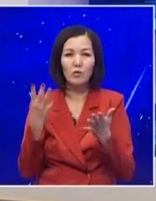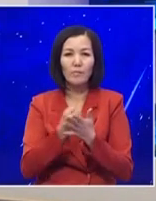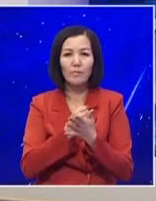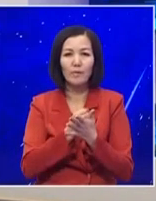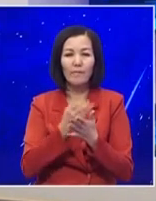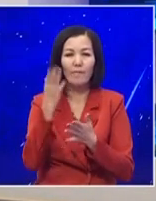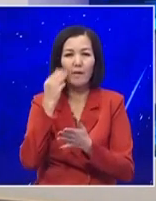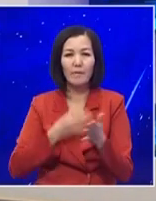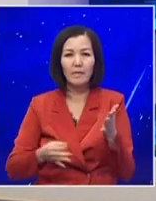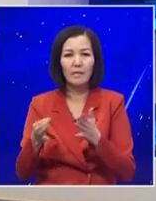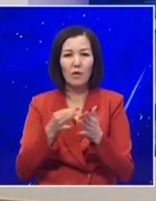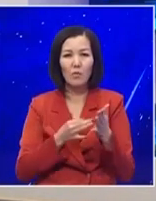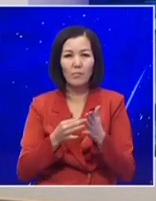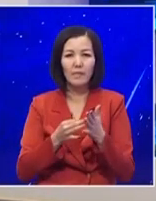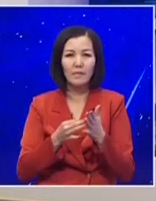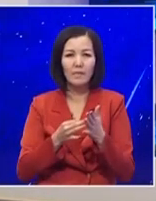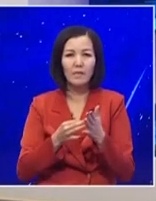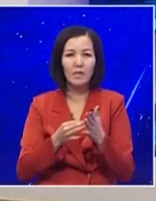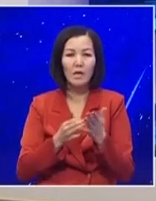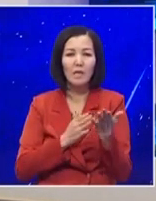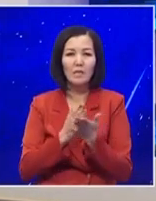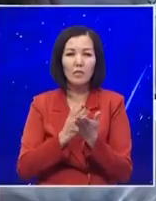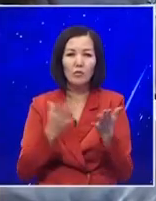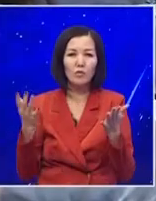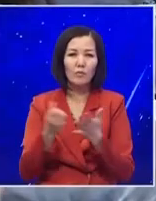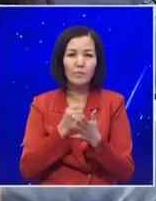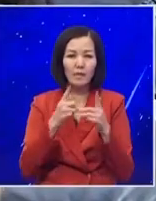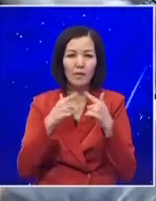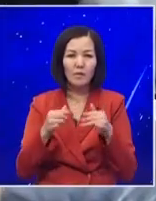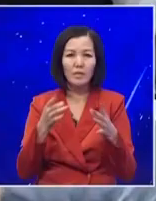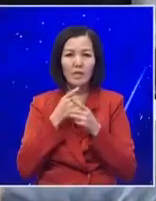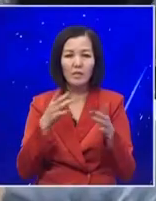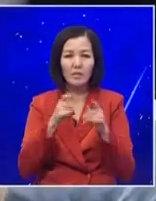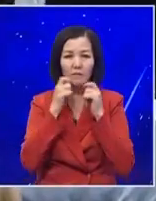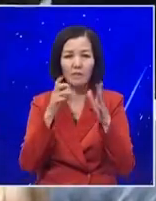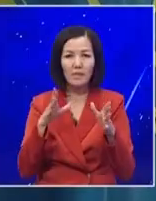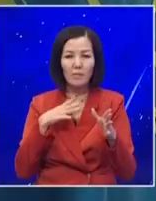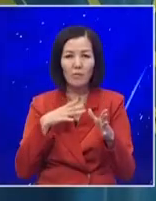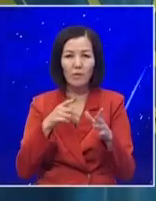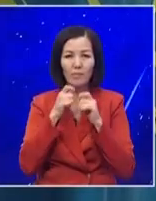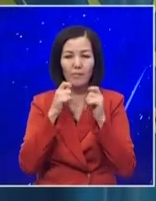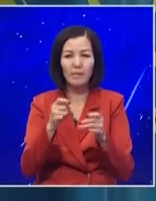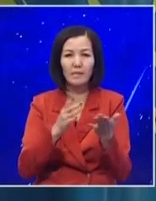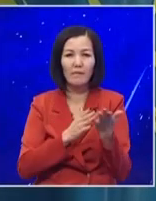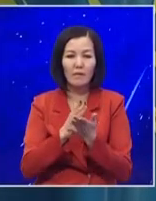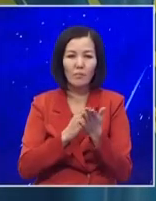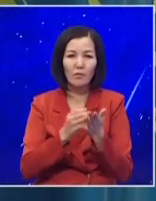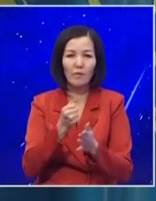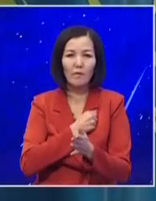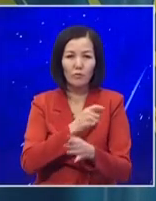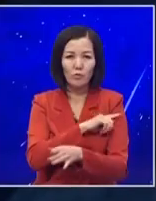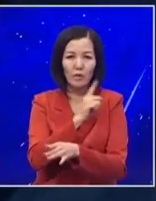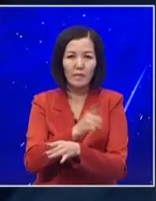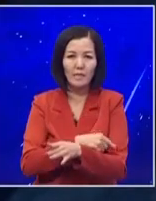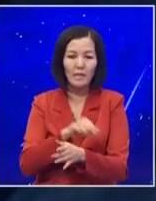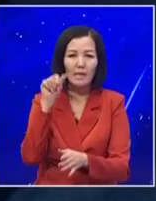среди коллег в Алматинской области. В честь заслуженного успеха организована торжественная церемония. Поздравить работников